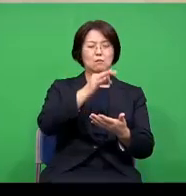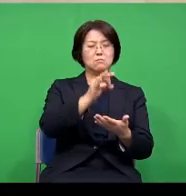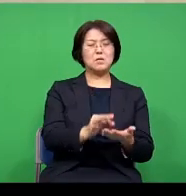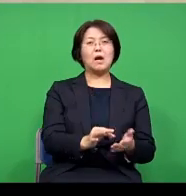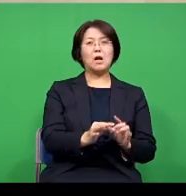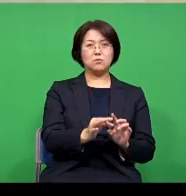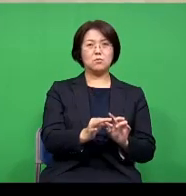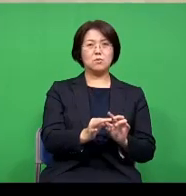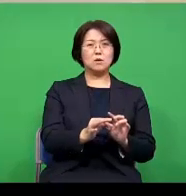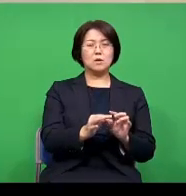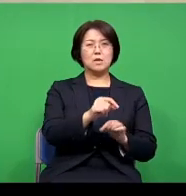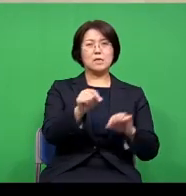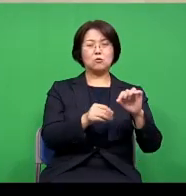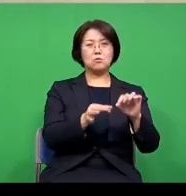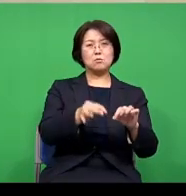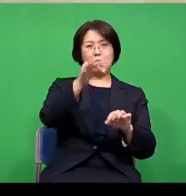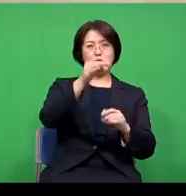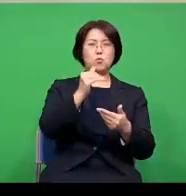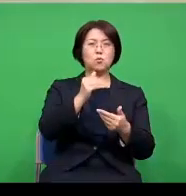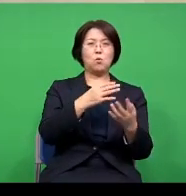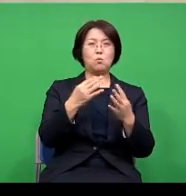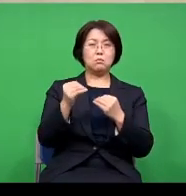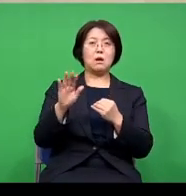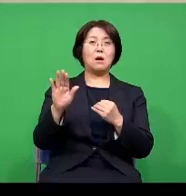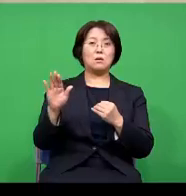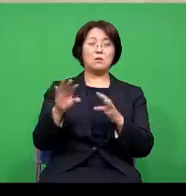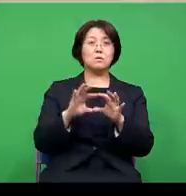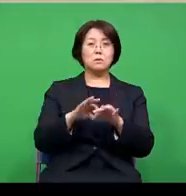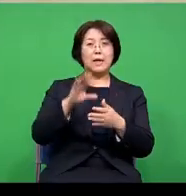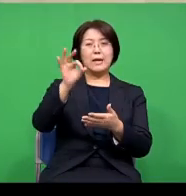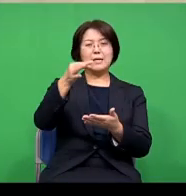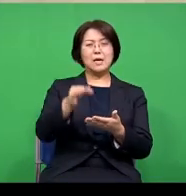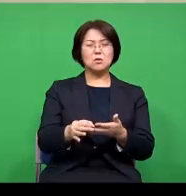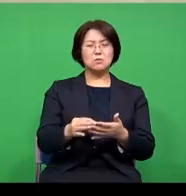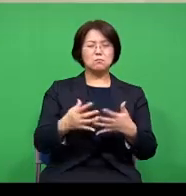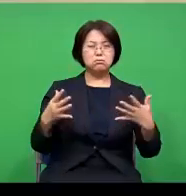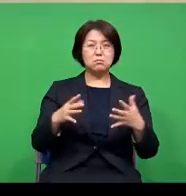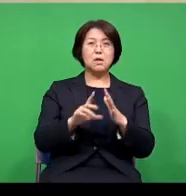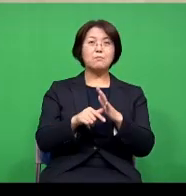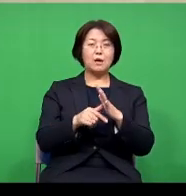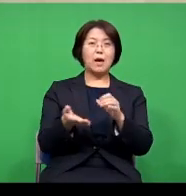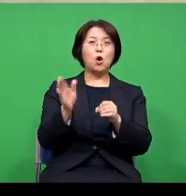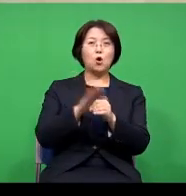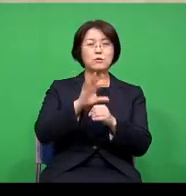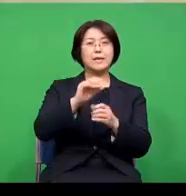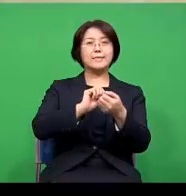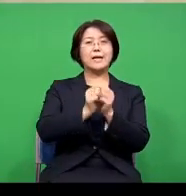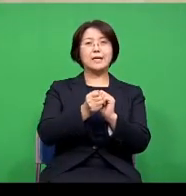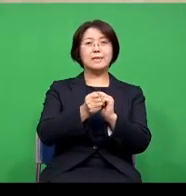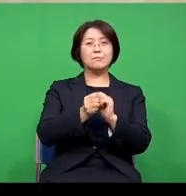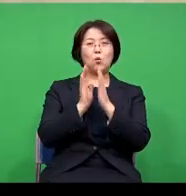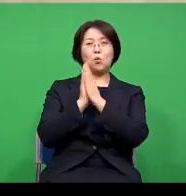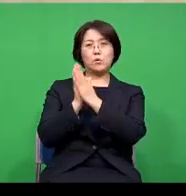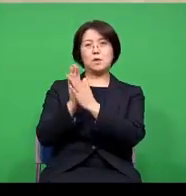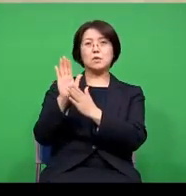下振れしたり、時にはちょっと上振れしたりということも多いんで、まあ、減収大幅になったときは減収を転載ということもね、